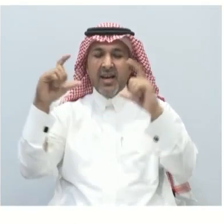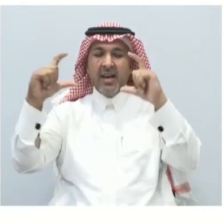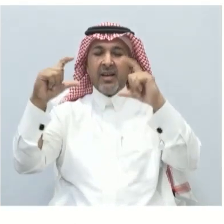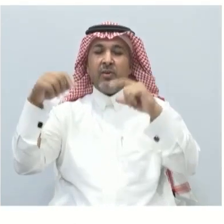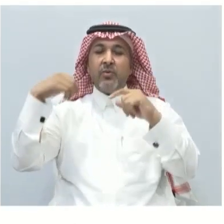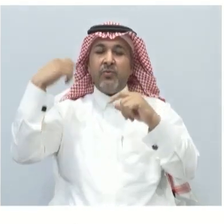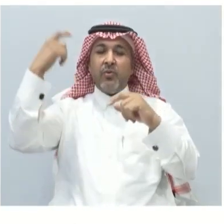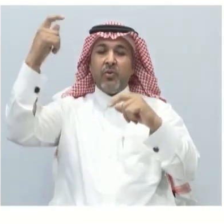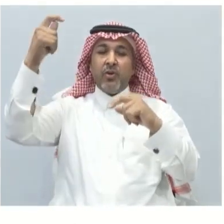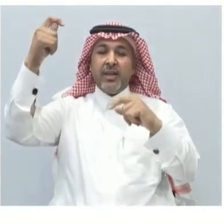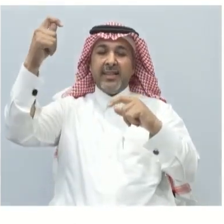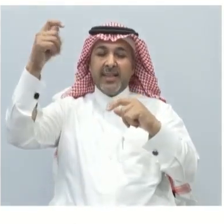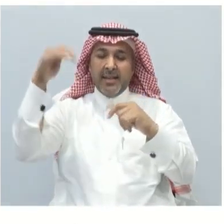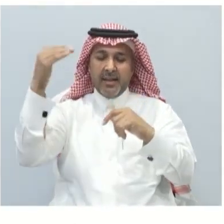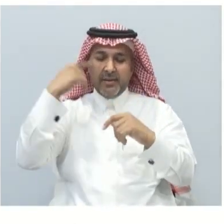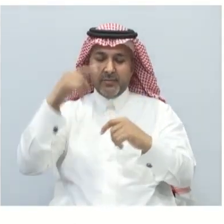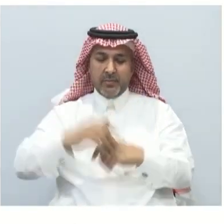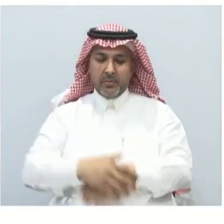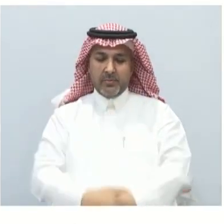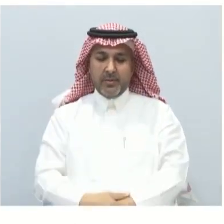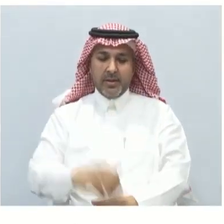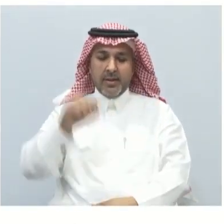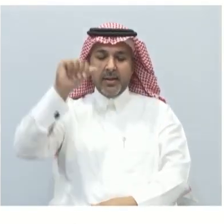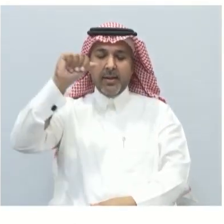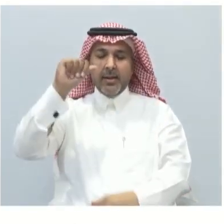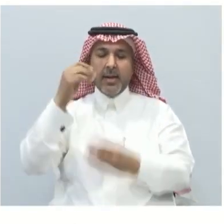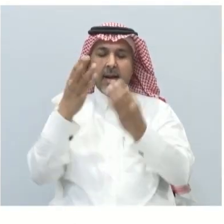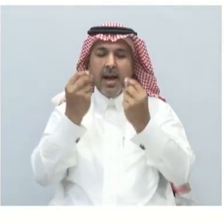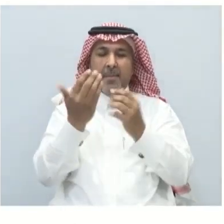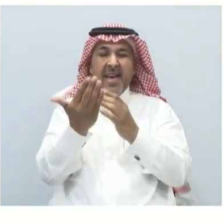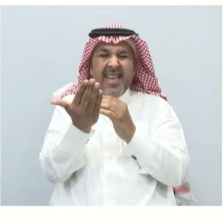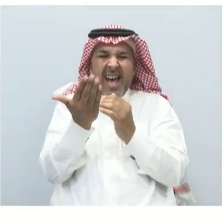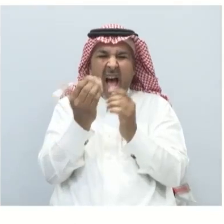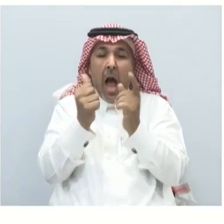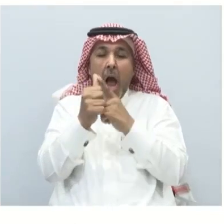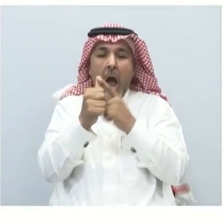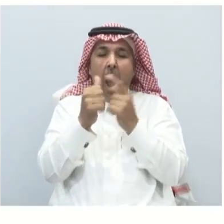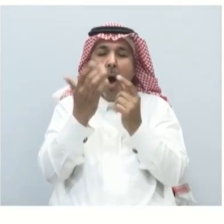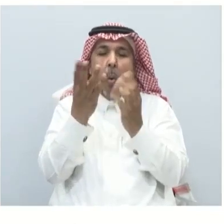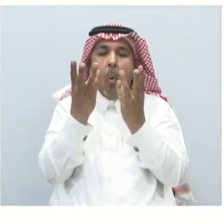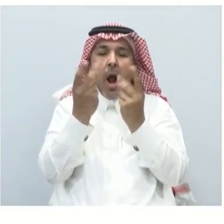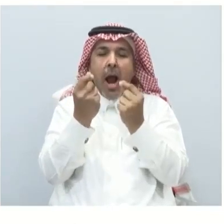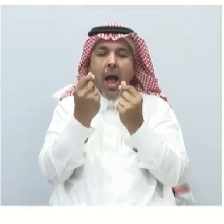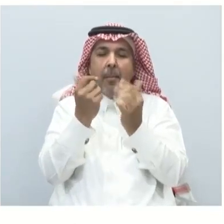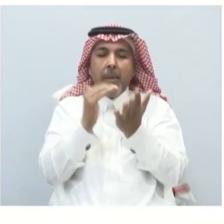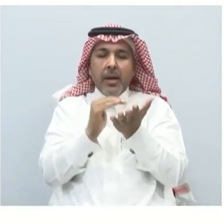الاي هو العدد الاساسي اللي قبل الزياده العادات الاساسي